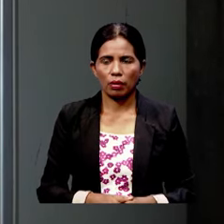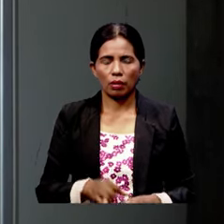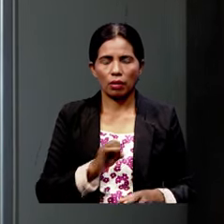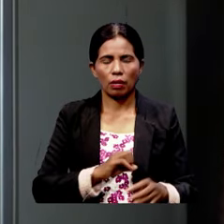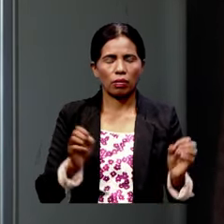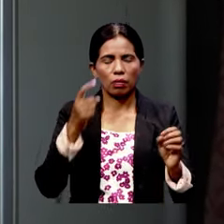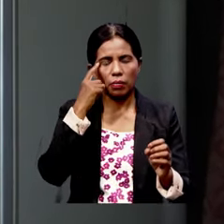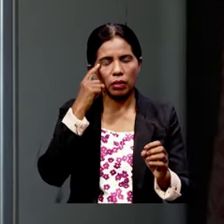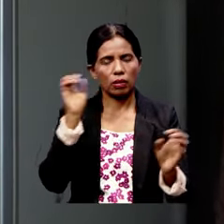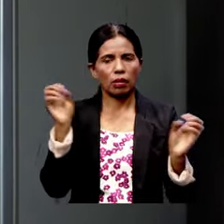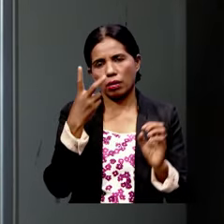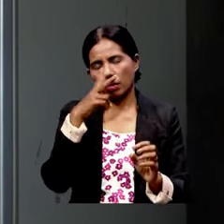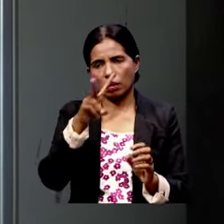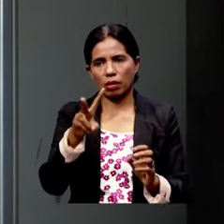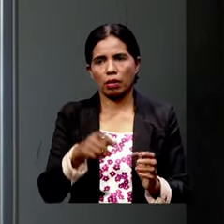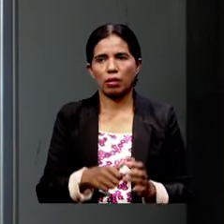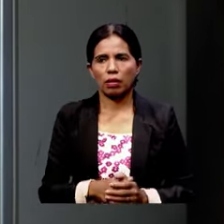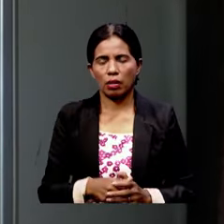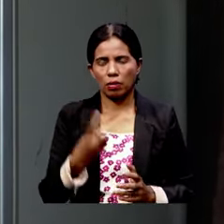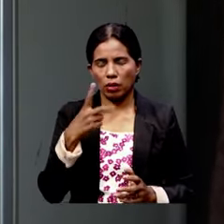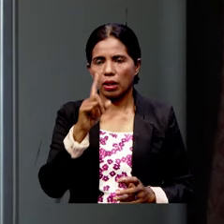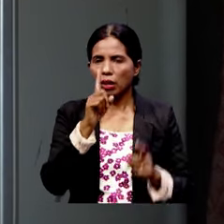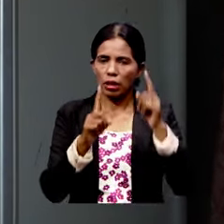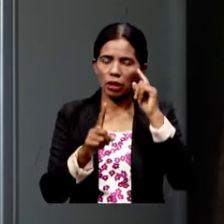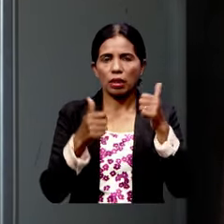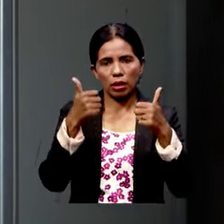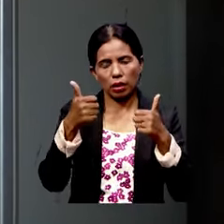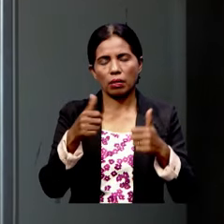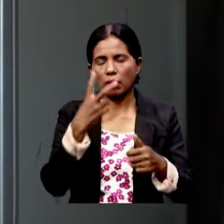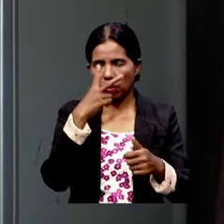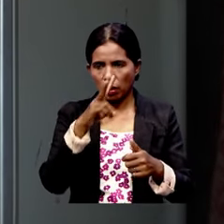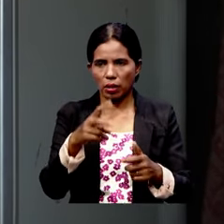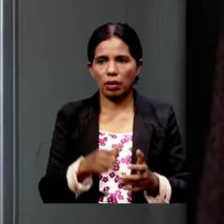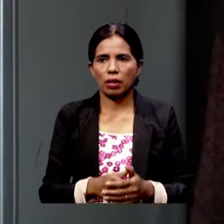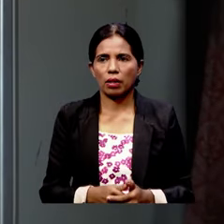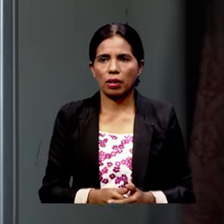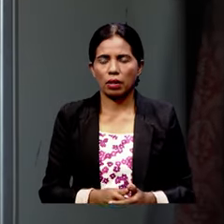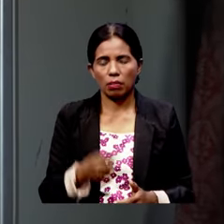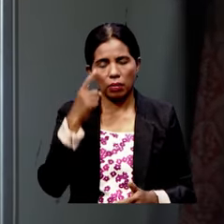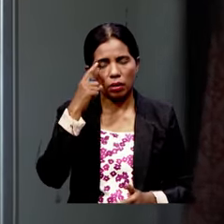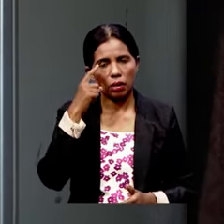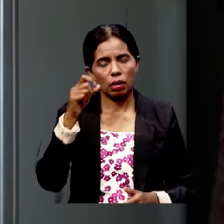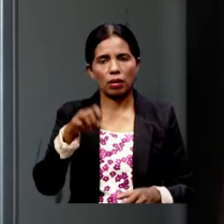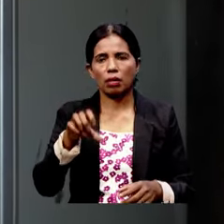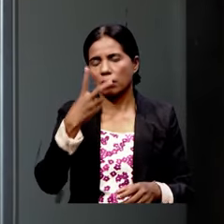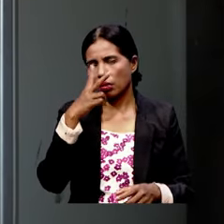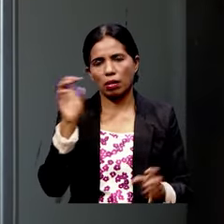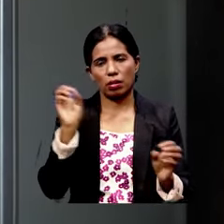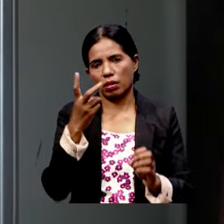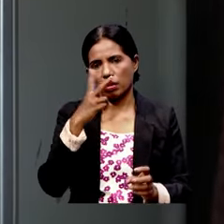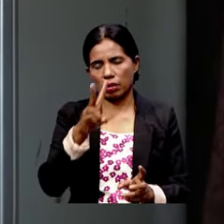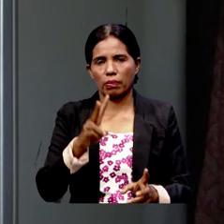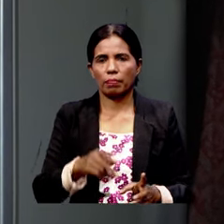na laku kun hela alur ida wa na mas sema tu sema salaran ida na mutin tia na alur ser bahare rai